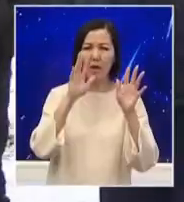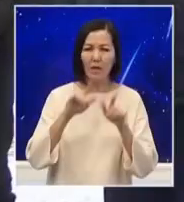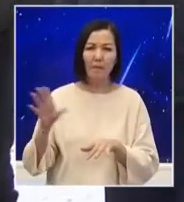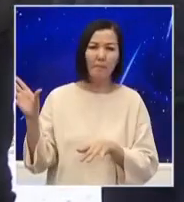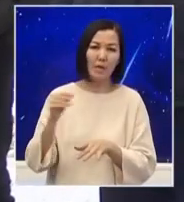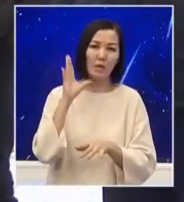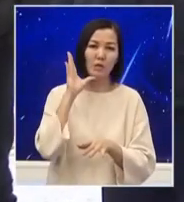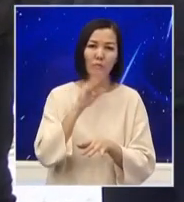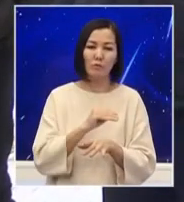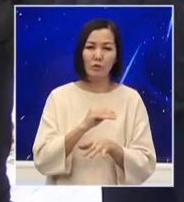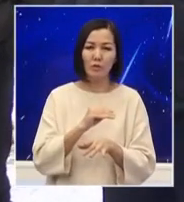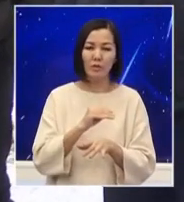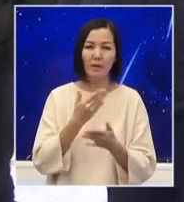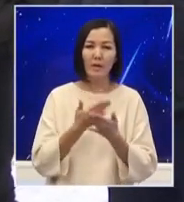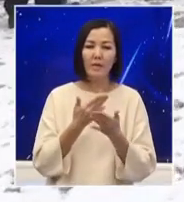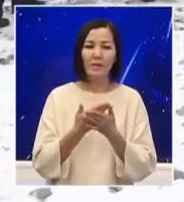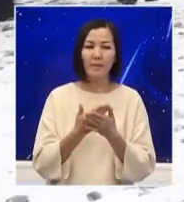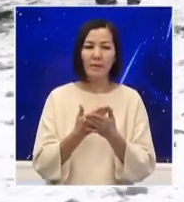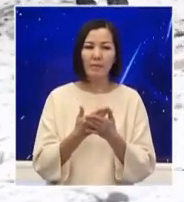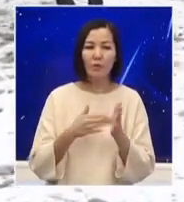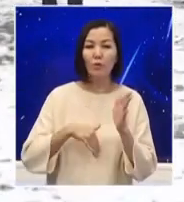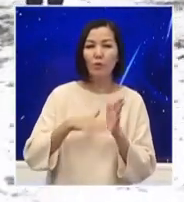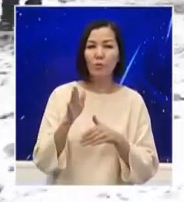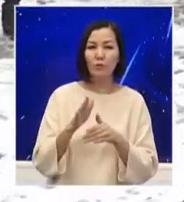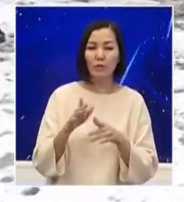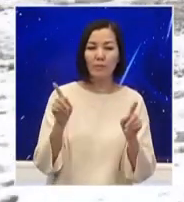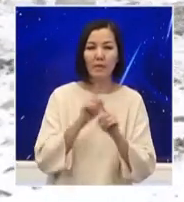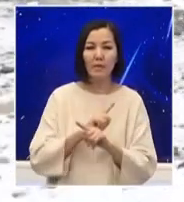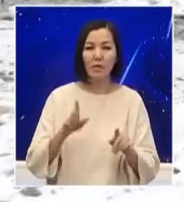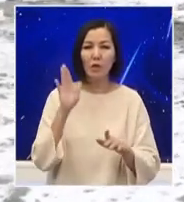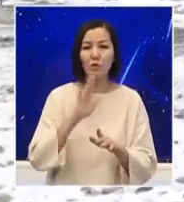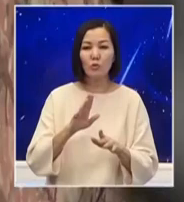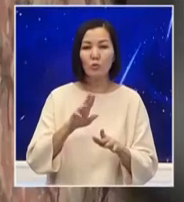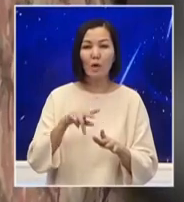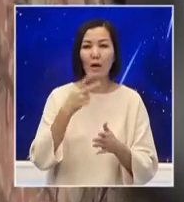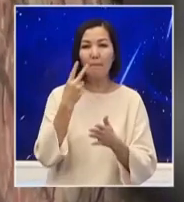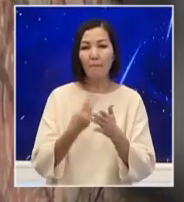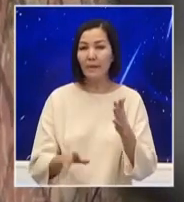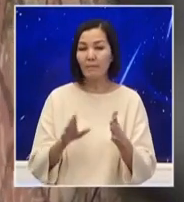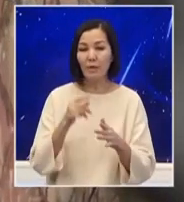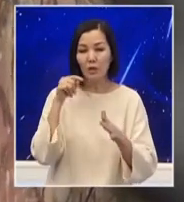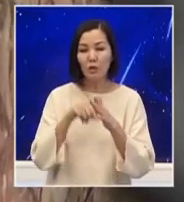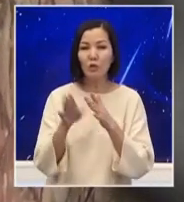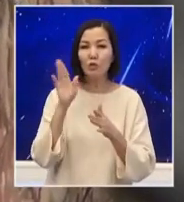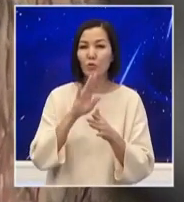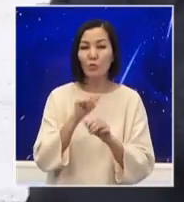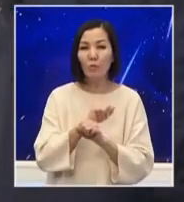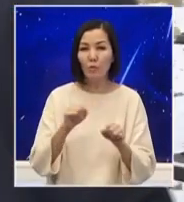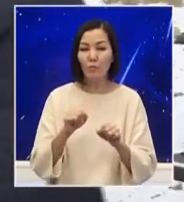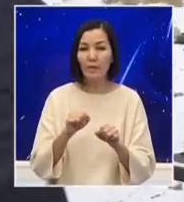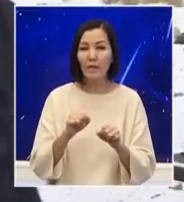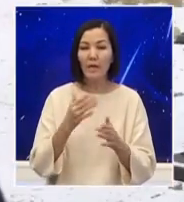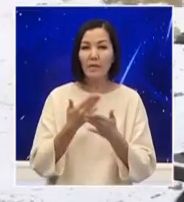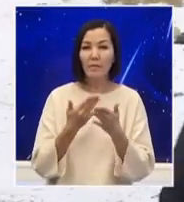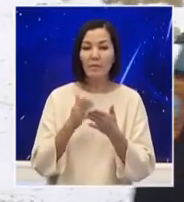Арнайы көліктер бара алмайтын жерлерге жеткізуге мүмкіндігі бар. Бір ерекшелігі суға батпайды, ішіне суда кірмейді, жүзеді алады. Әртүрлі апат